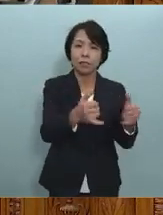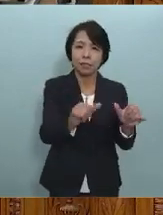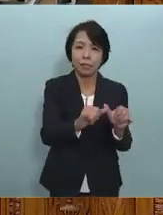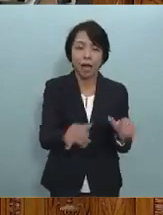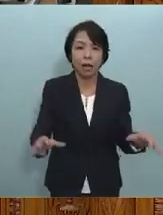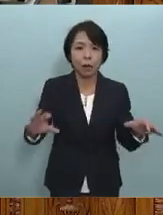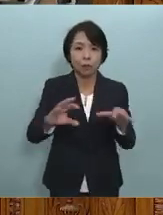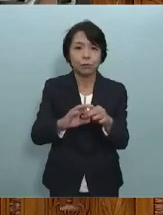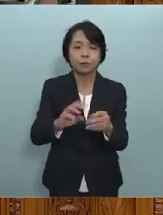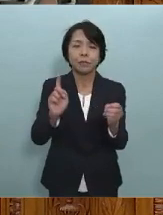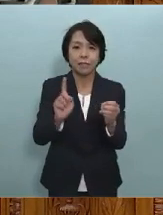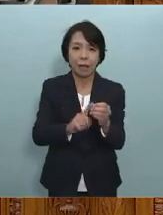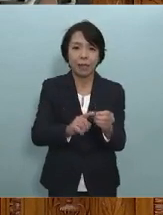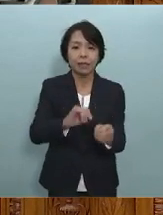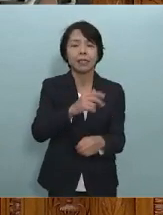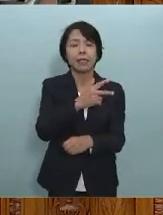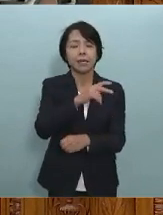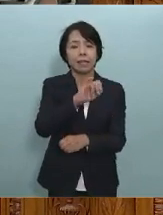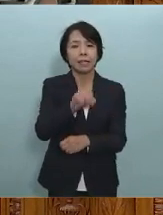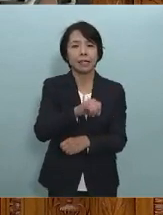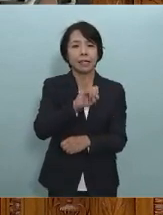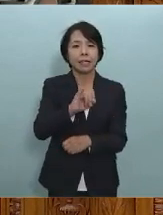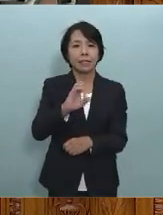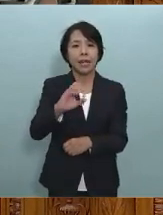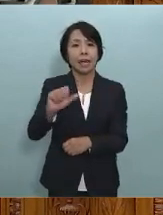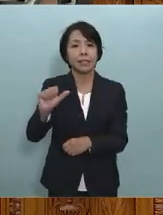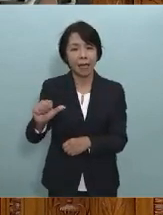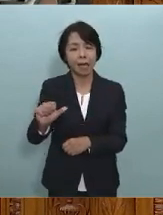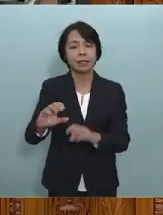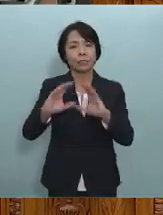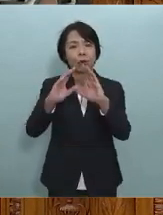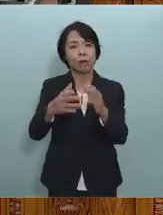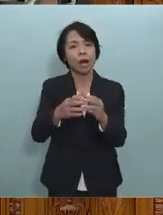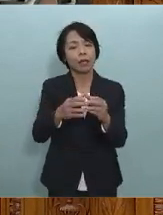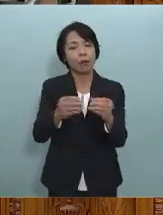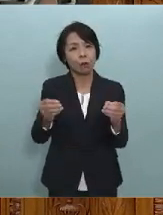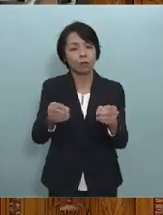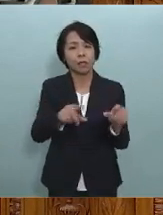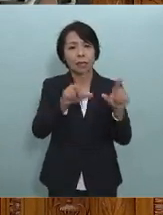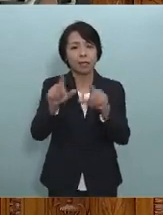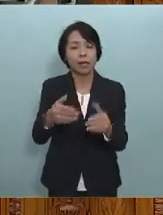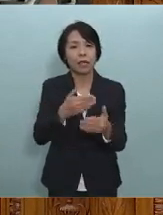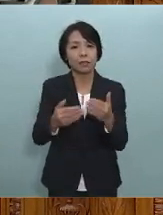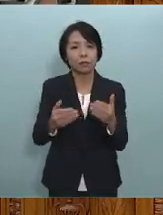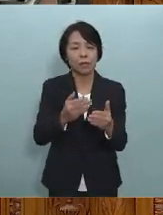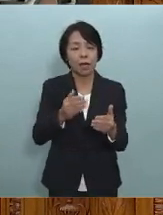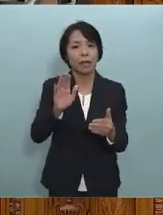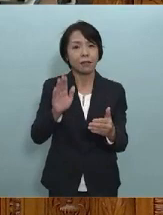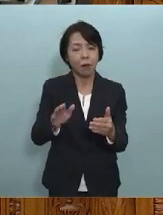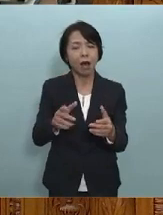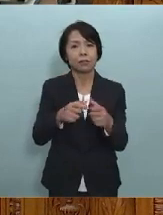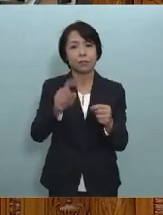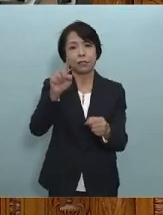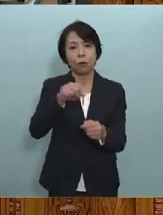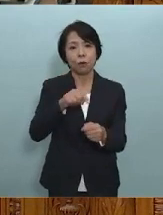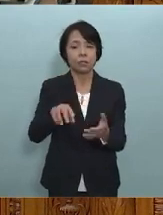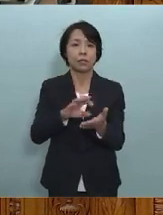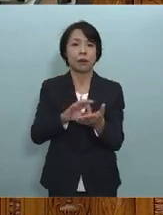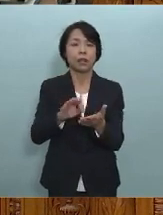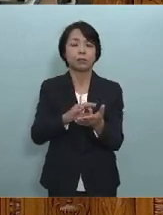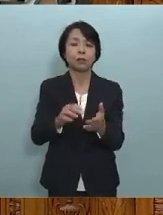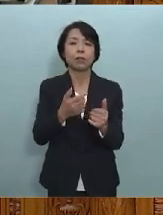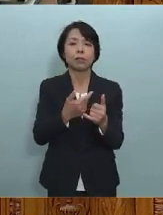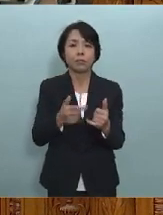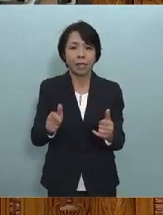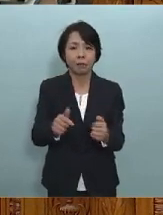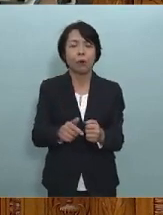にジャカなど海外での生活経験のある日本人の活用などこれまで以上に強制社会